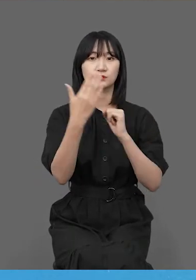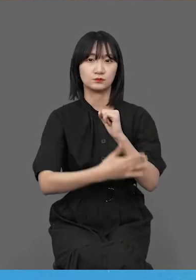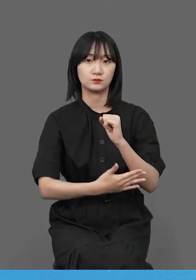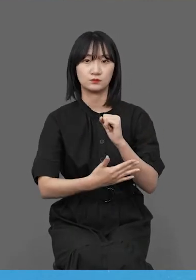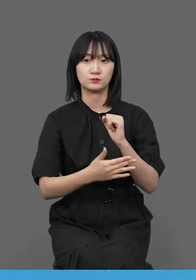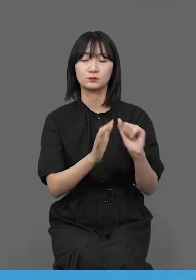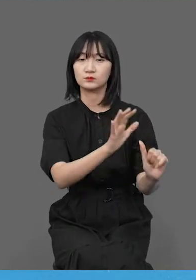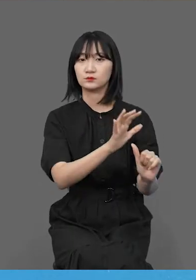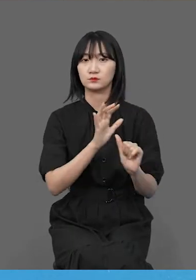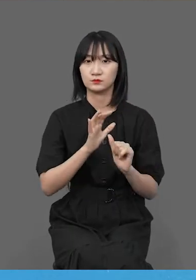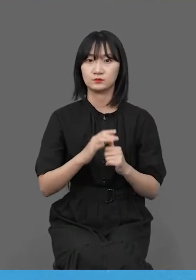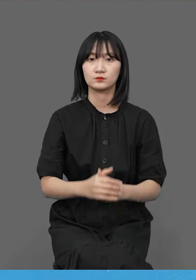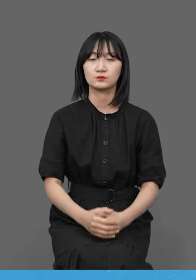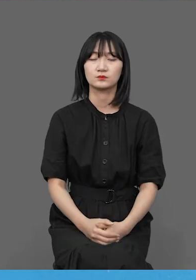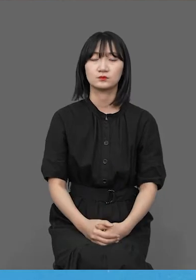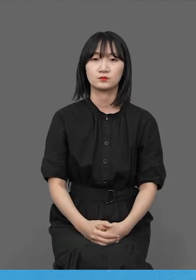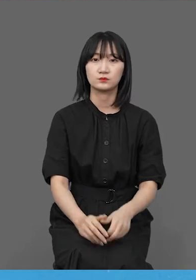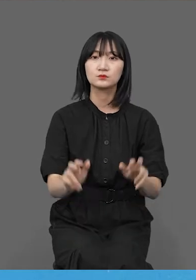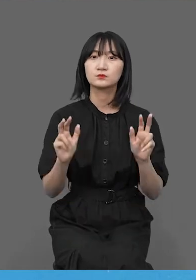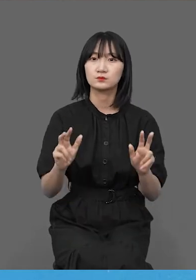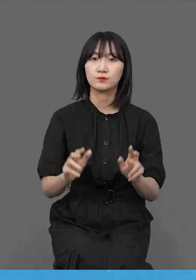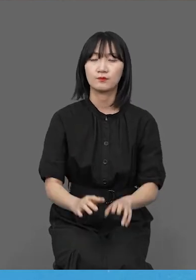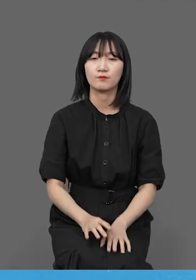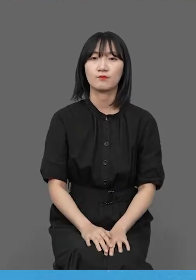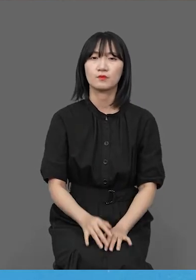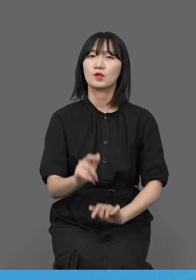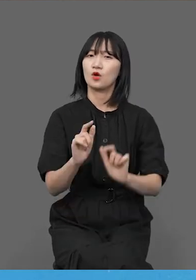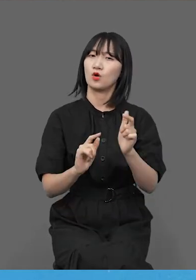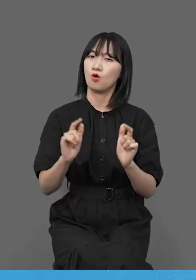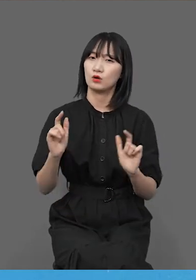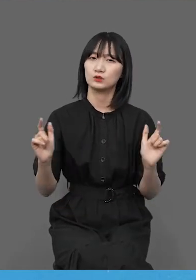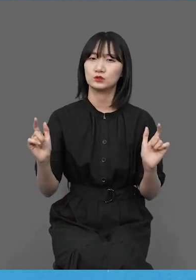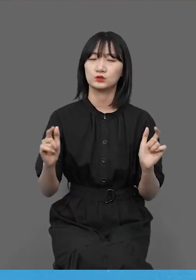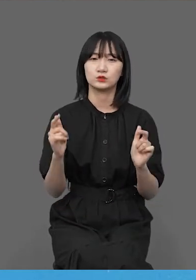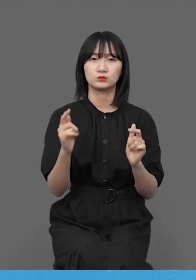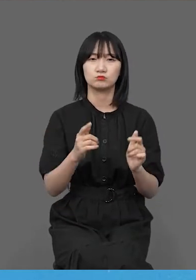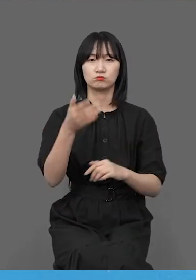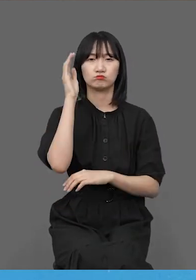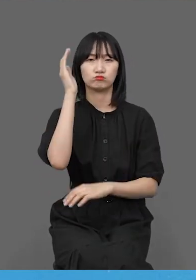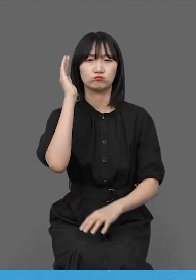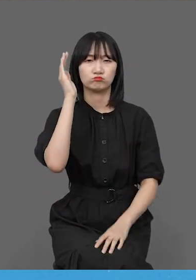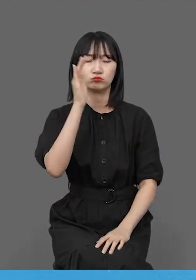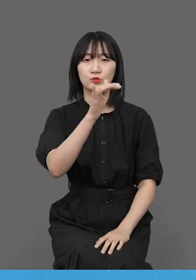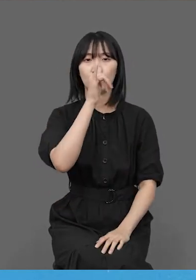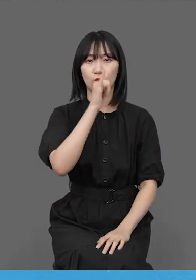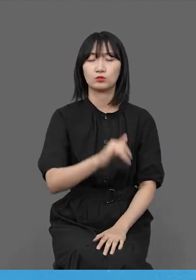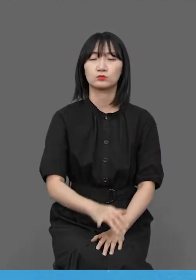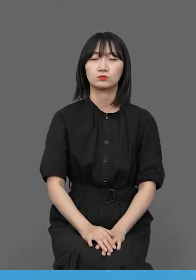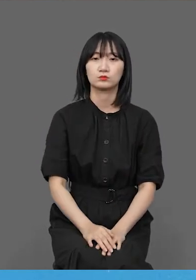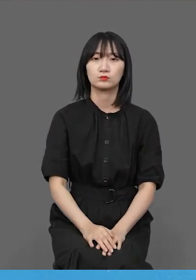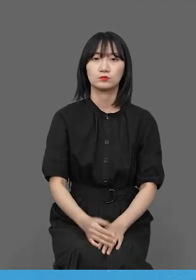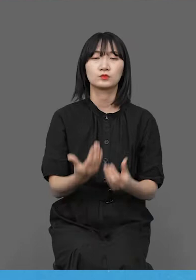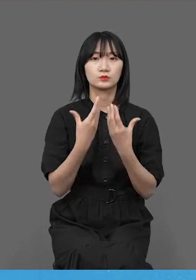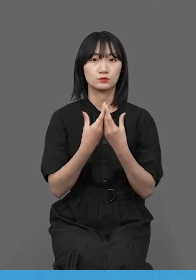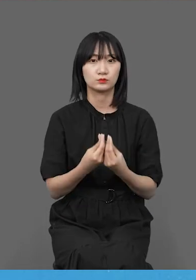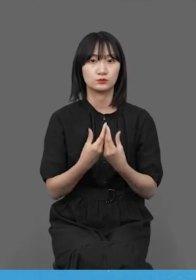가지고 이제 여러 가지 주장들을 하게 되는 거죠. 예를 들어서 부리